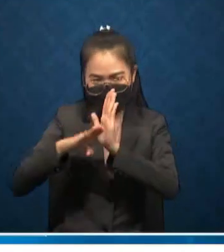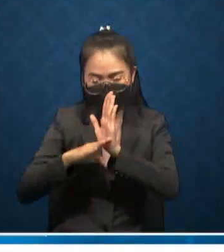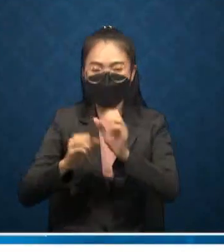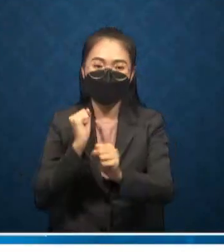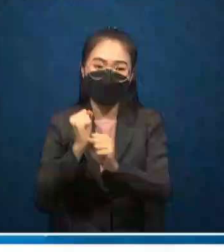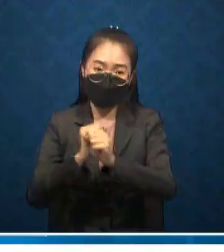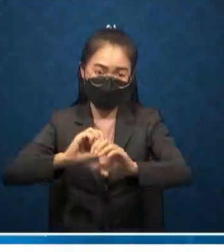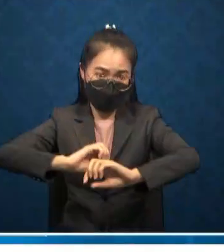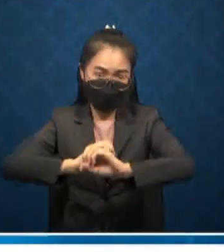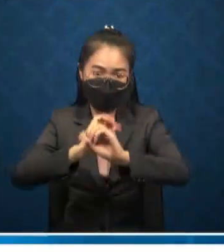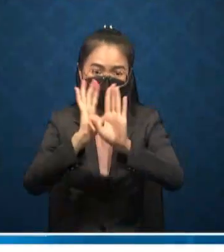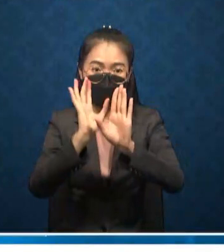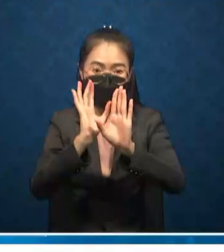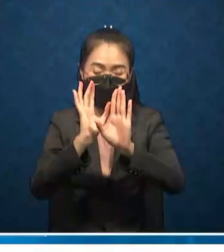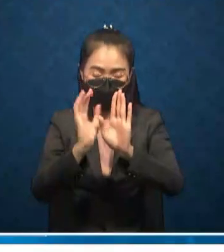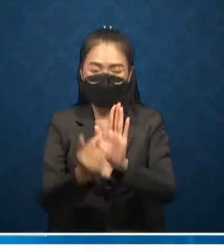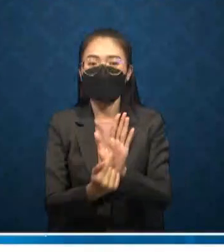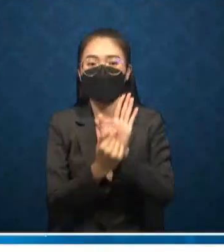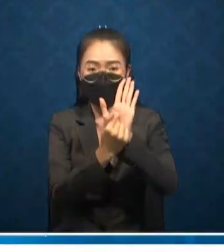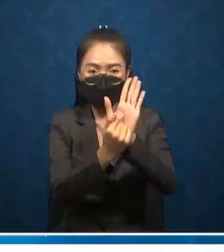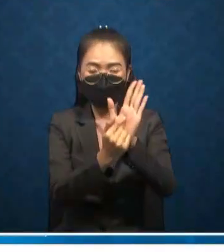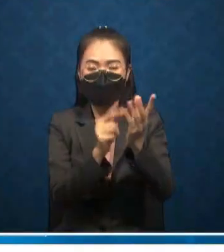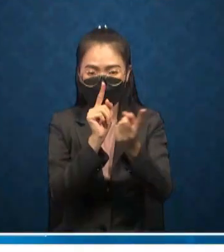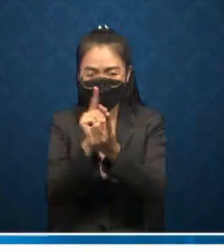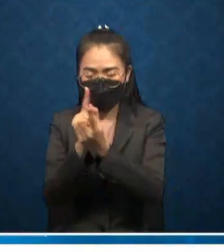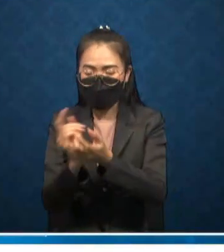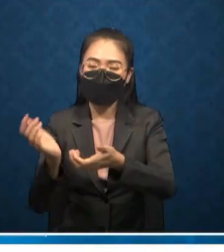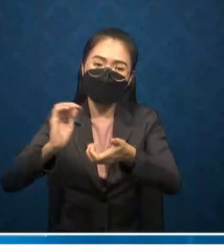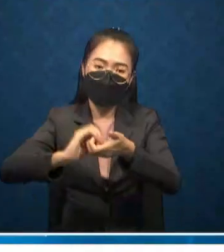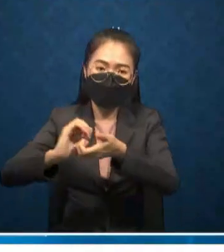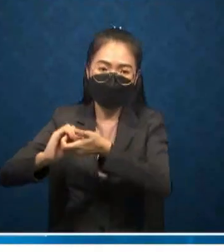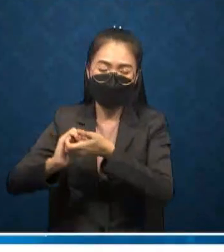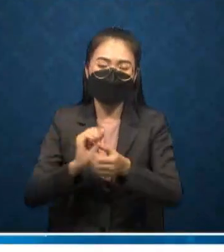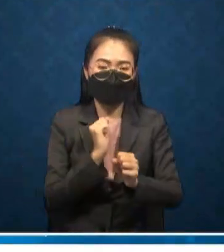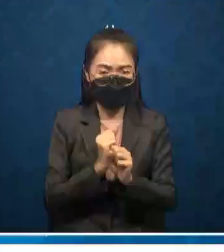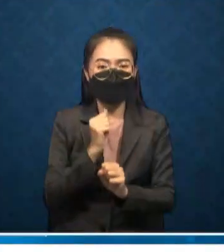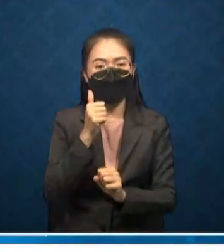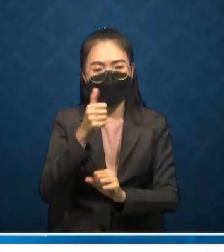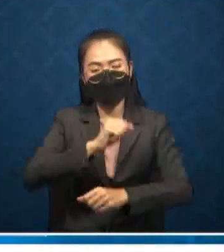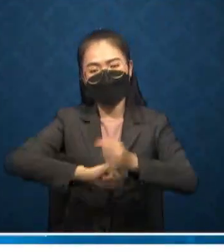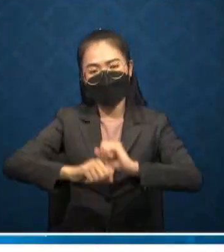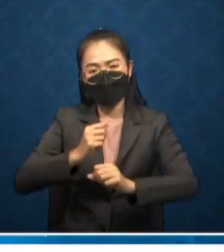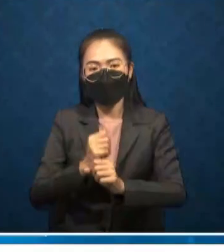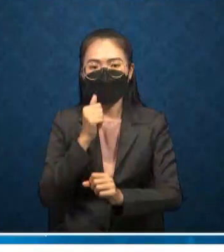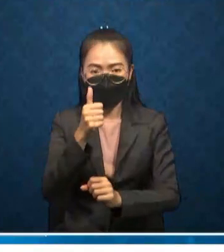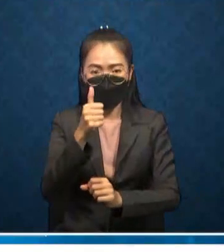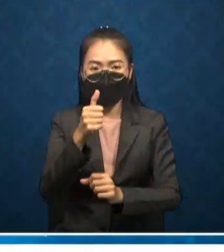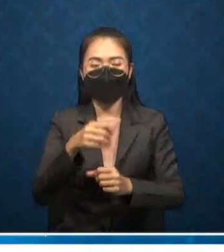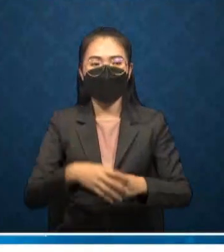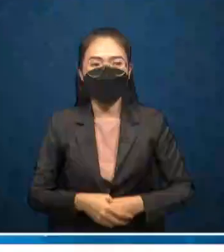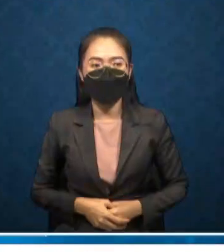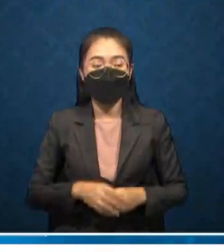รูปแบบที่เราพบว่าเป็นความร่วมมือที่สามารถทำได้จริงนะคะข้อที่2ค่ะ